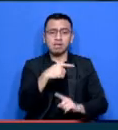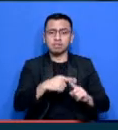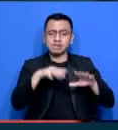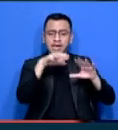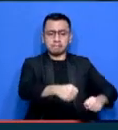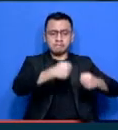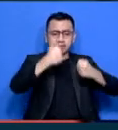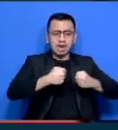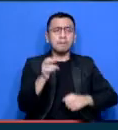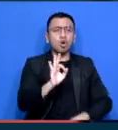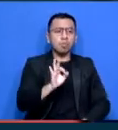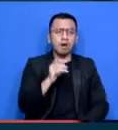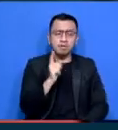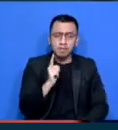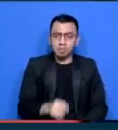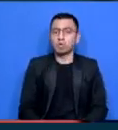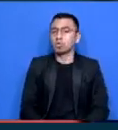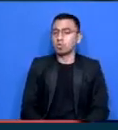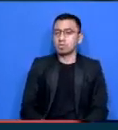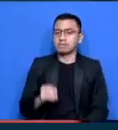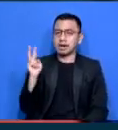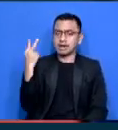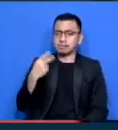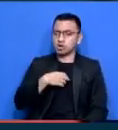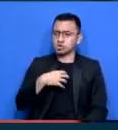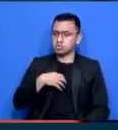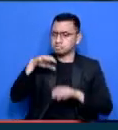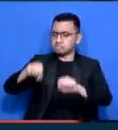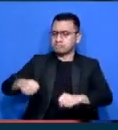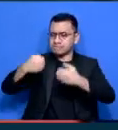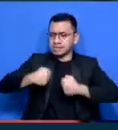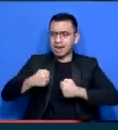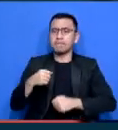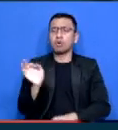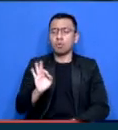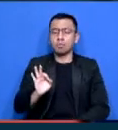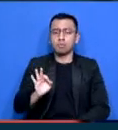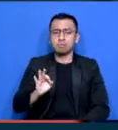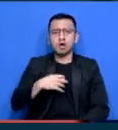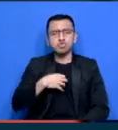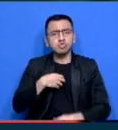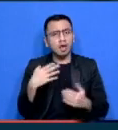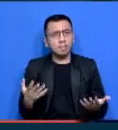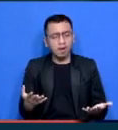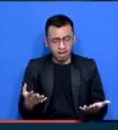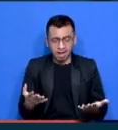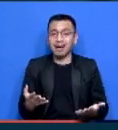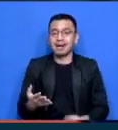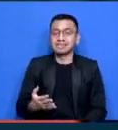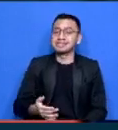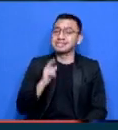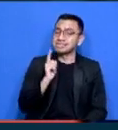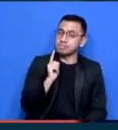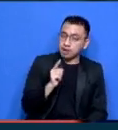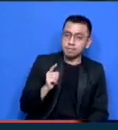ee Ini bukan sempat tidak ditahan ya Mas yaap kan jadi ee untuk terlapor ini kan kita melalui